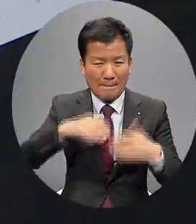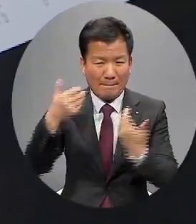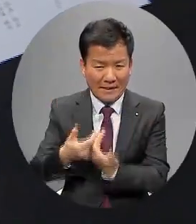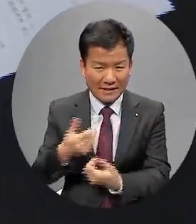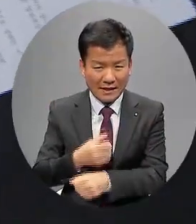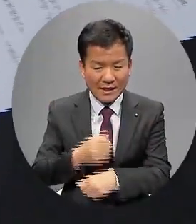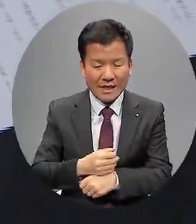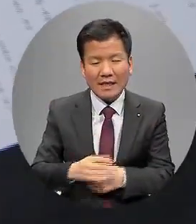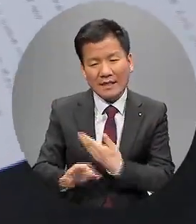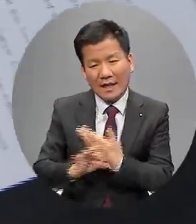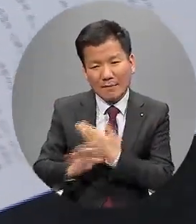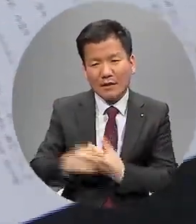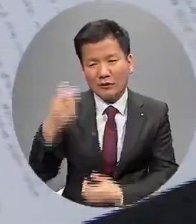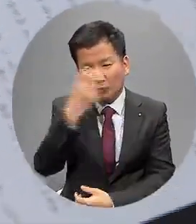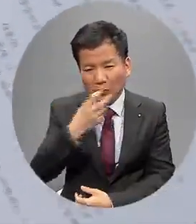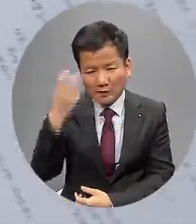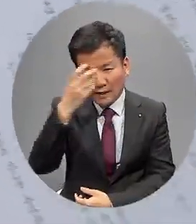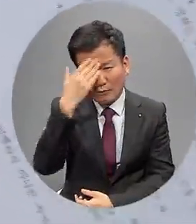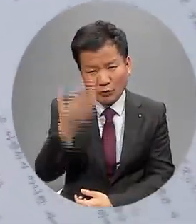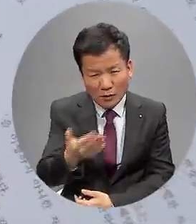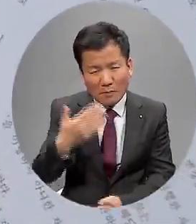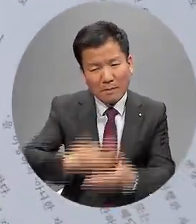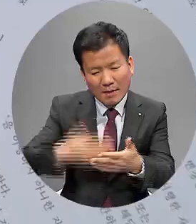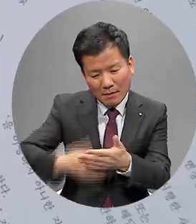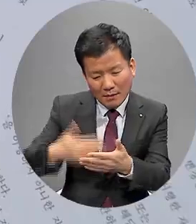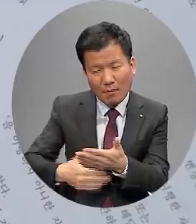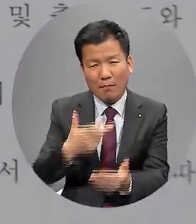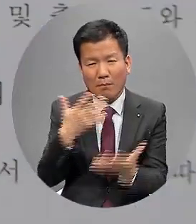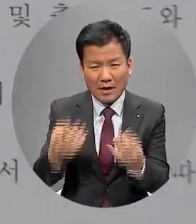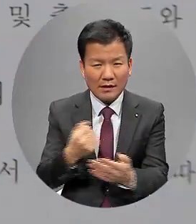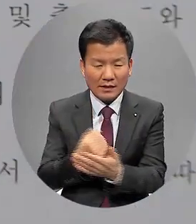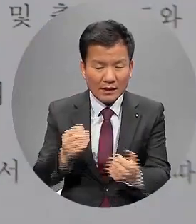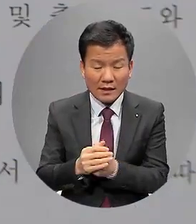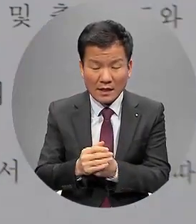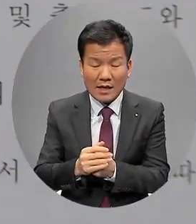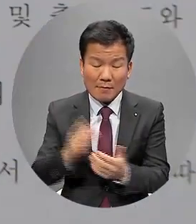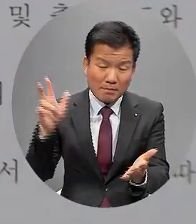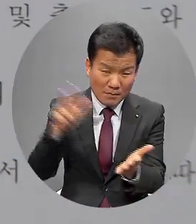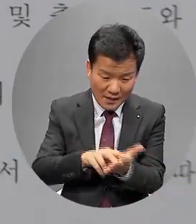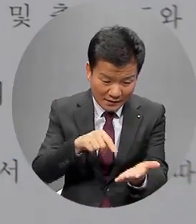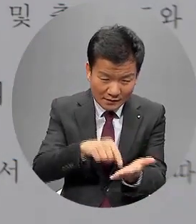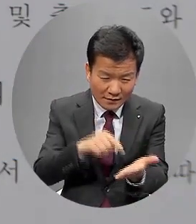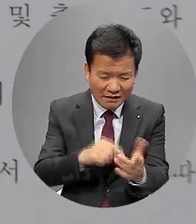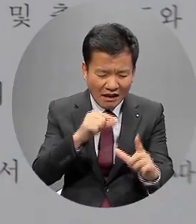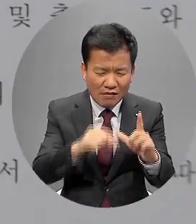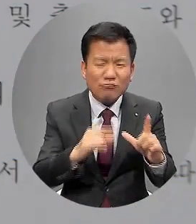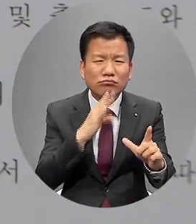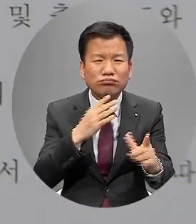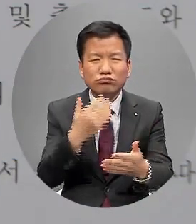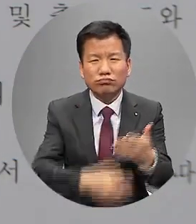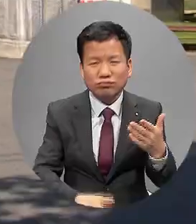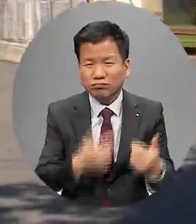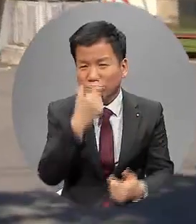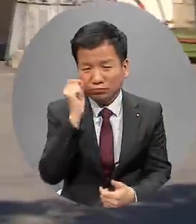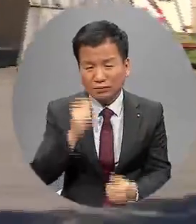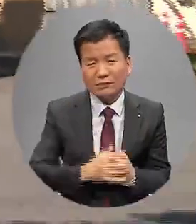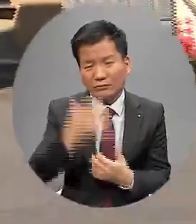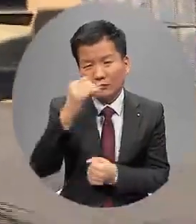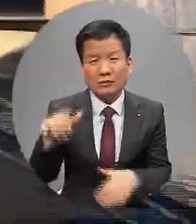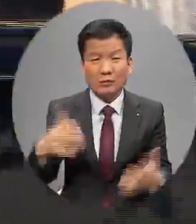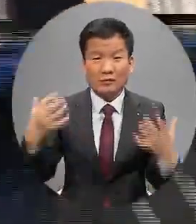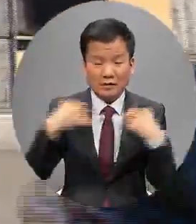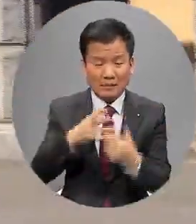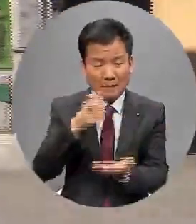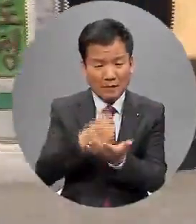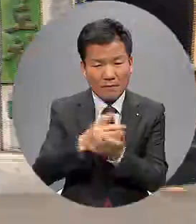예타면제 등의 굴직한 특례가 대거 빠지면서 통과된 법에는 극히 일부만 남았습니다 충청북도는